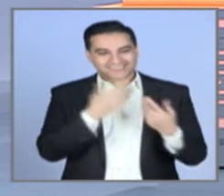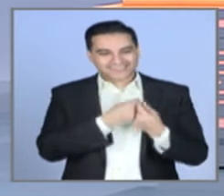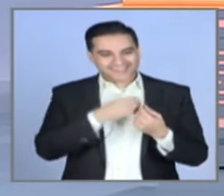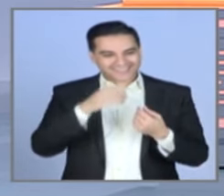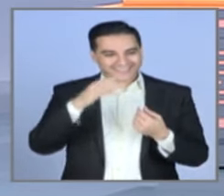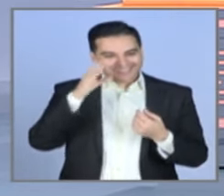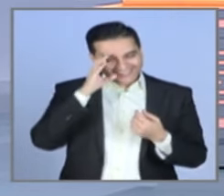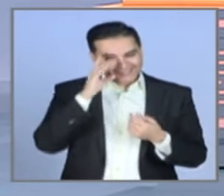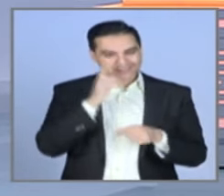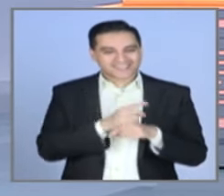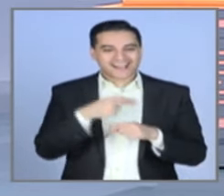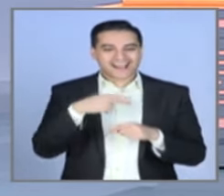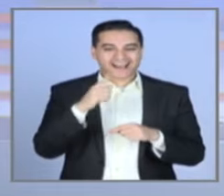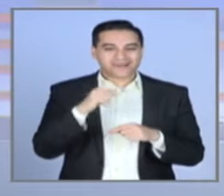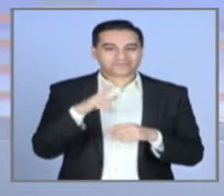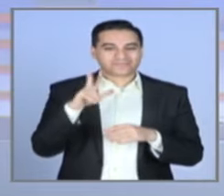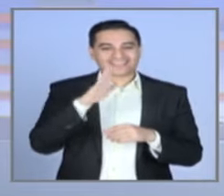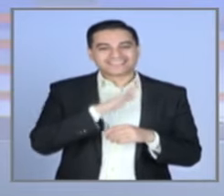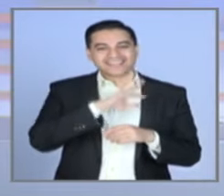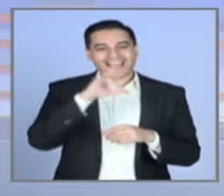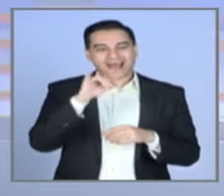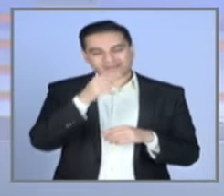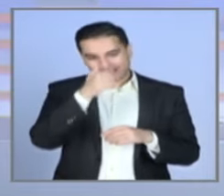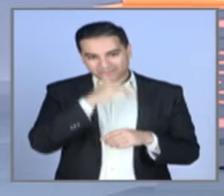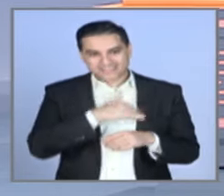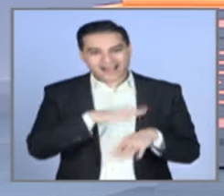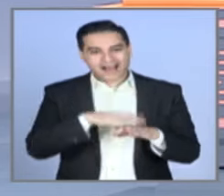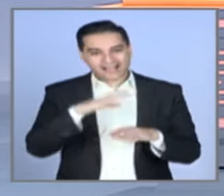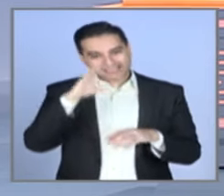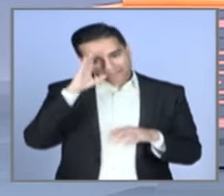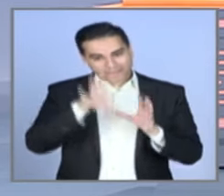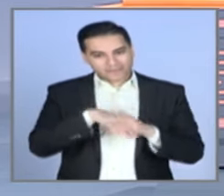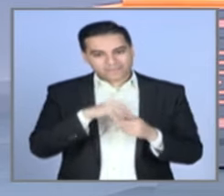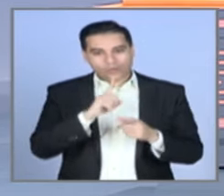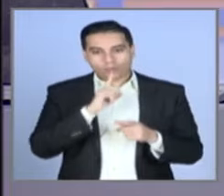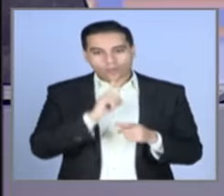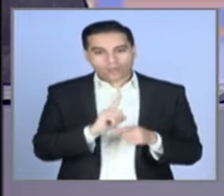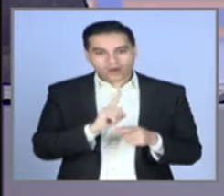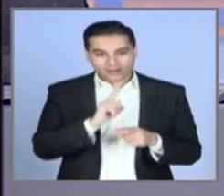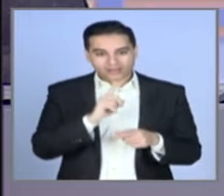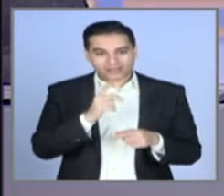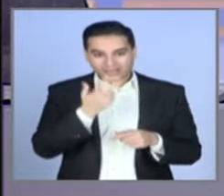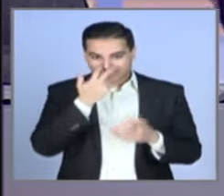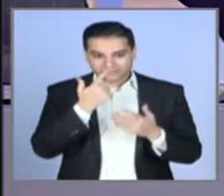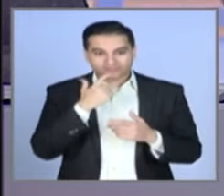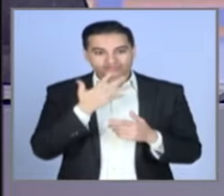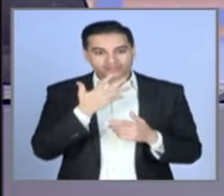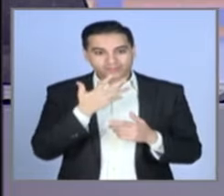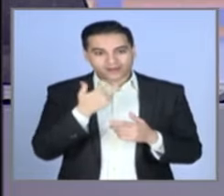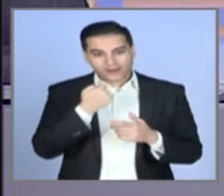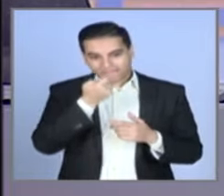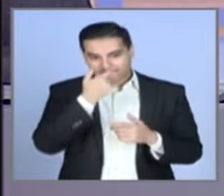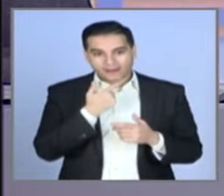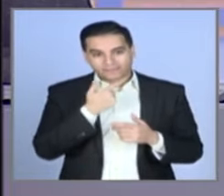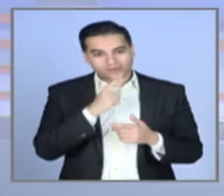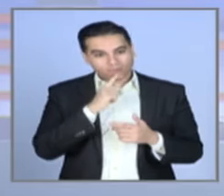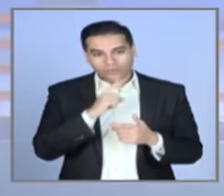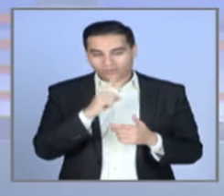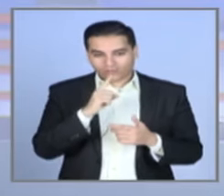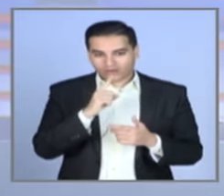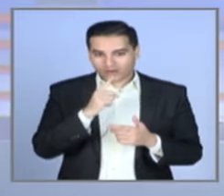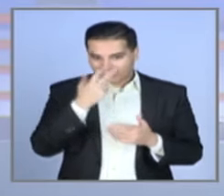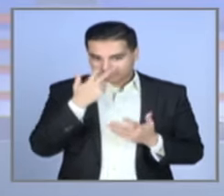رايك يا استاذ عبد السلام؟ ايه لما بتزعل من الزمالك بتعمل ايه؟ والله كنت في الشباب كنت بابكي يا نهار